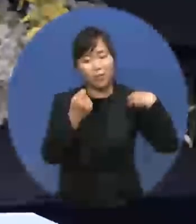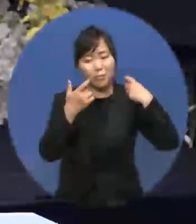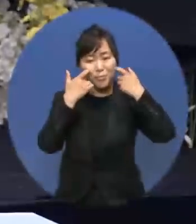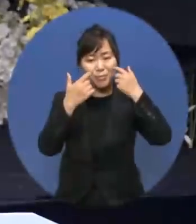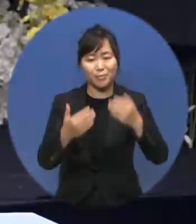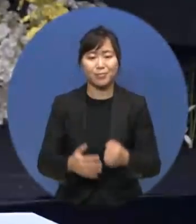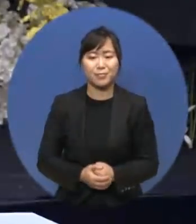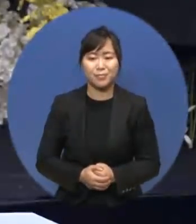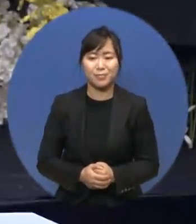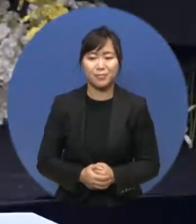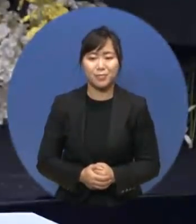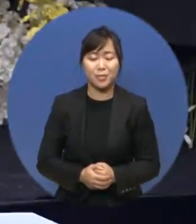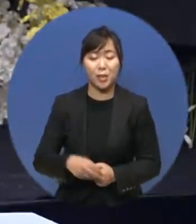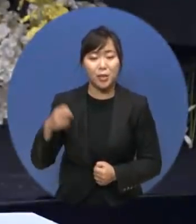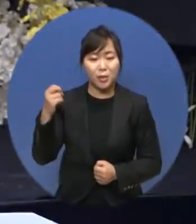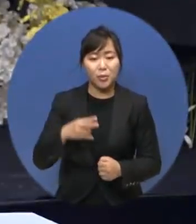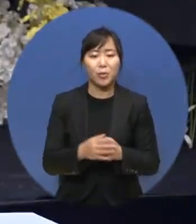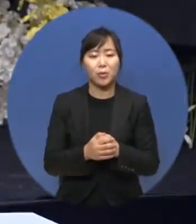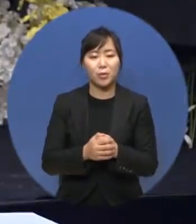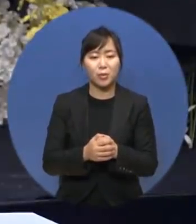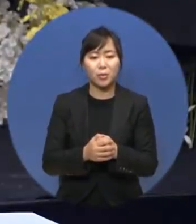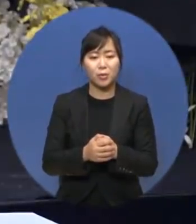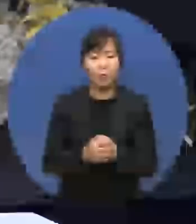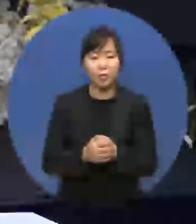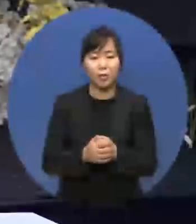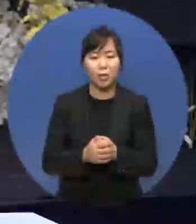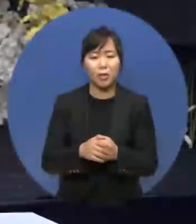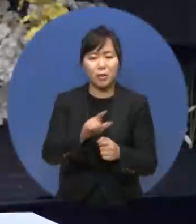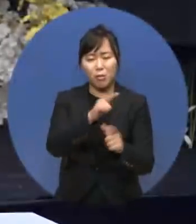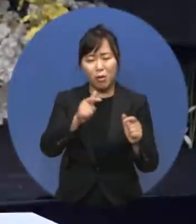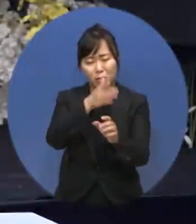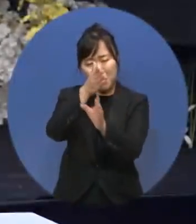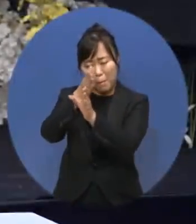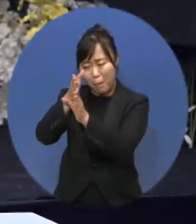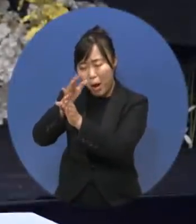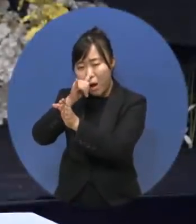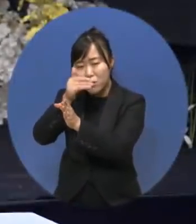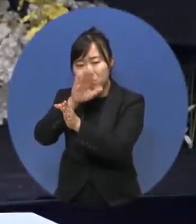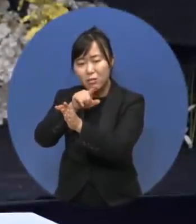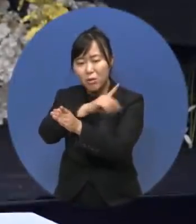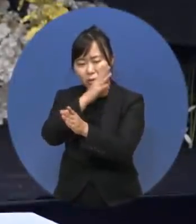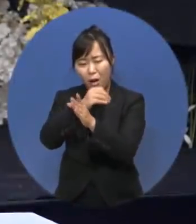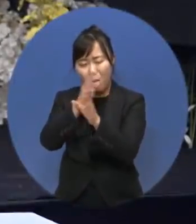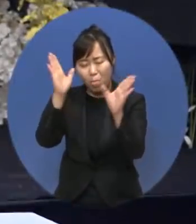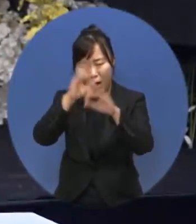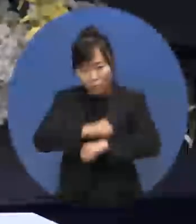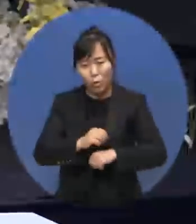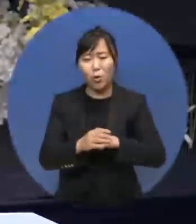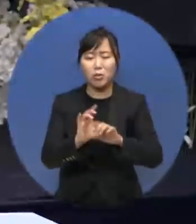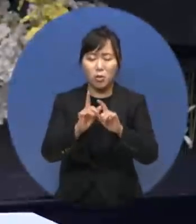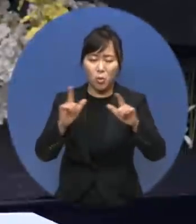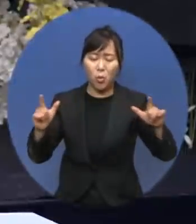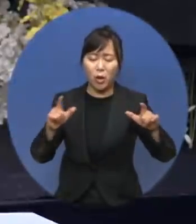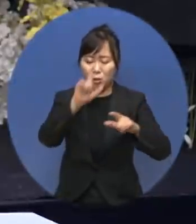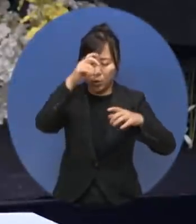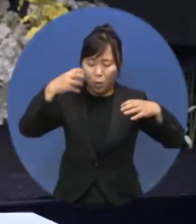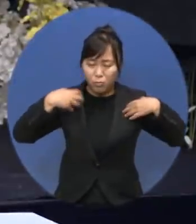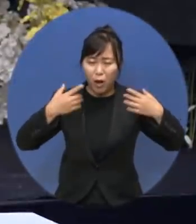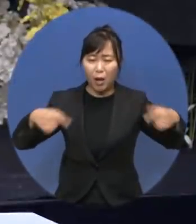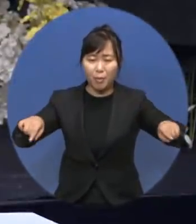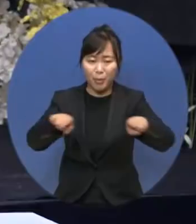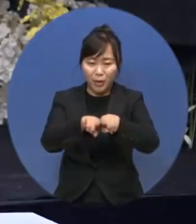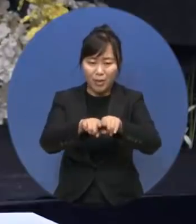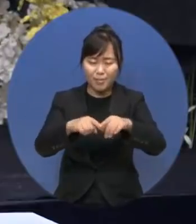분명한 것 같습니다. 게다가 이 부처 간 뭐 칸막 이런 얘기를 많이 합니다만은 그런 것들을 좀 없애고 여러 부처들이